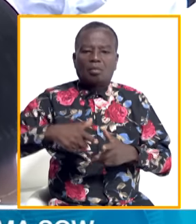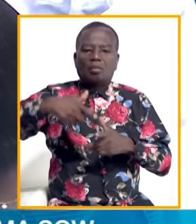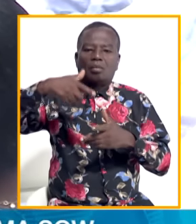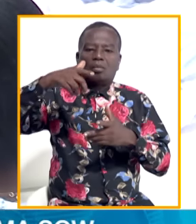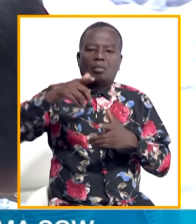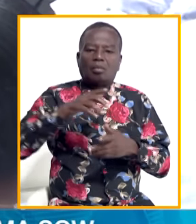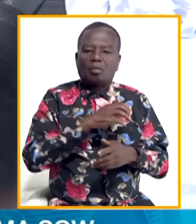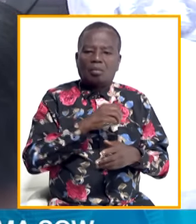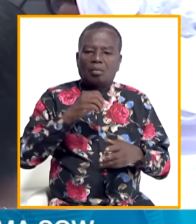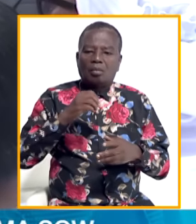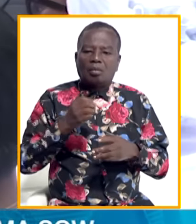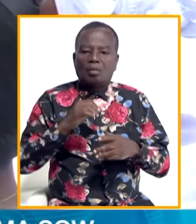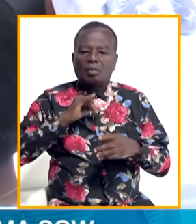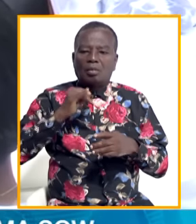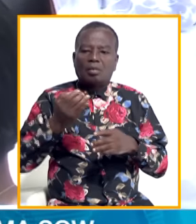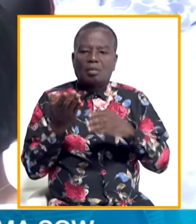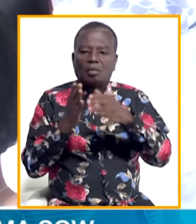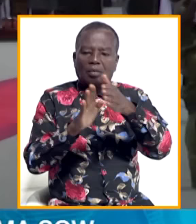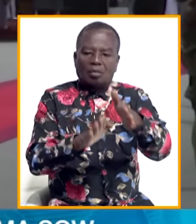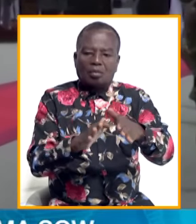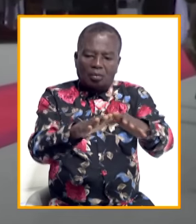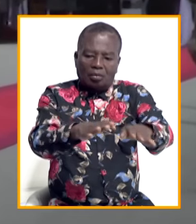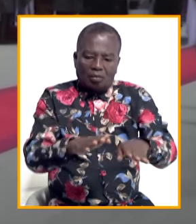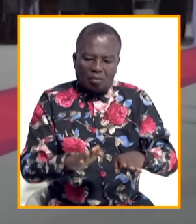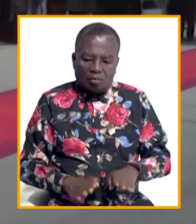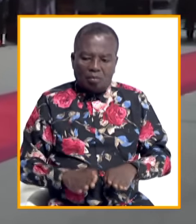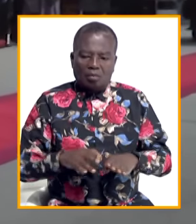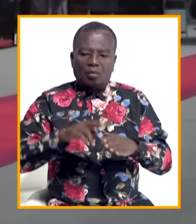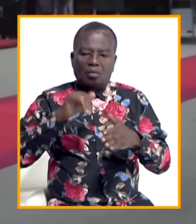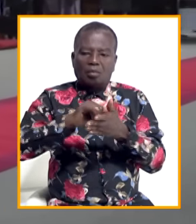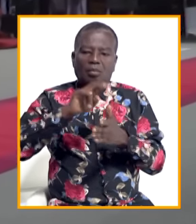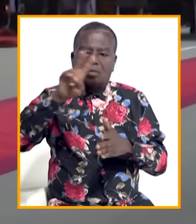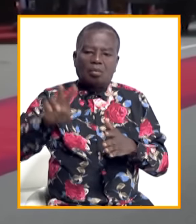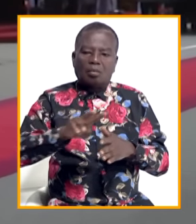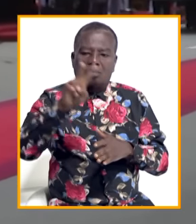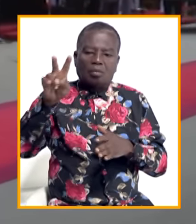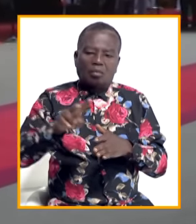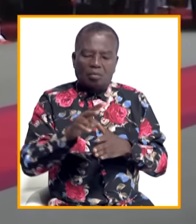terre ce vendredi 19 avril après la prière de 13h.